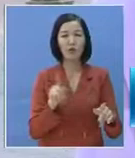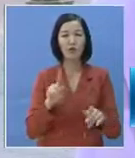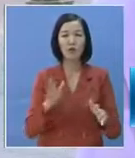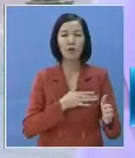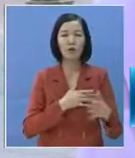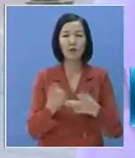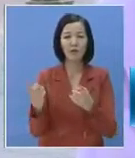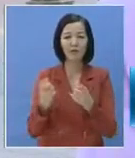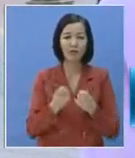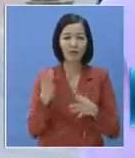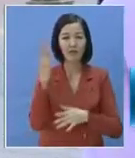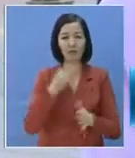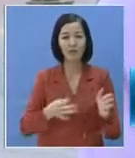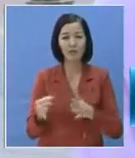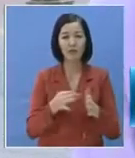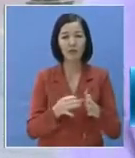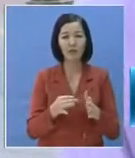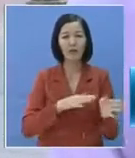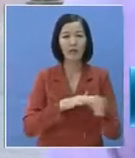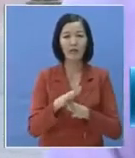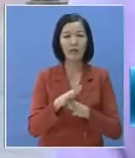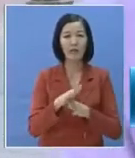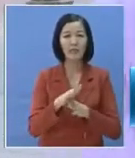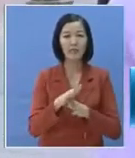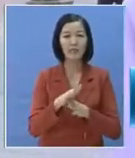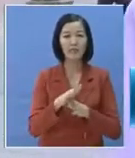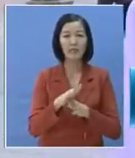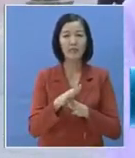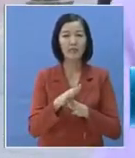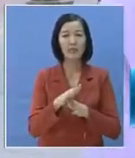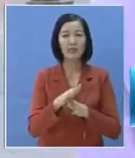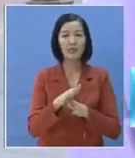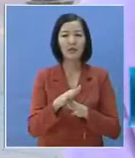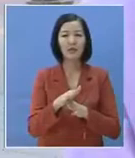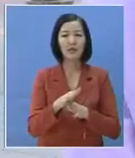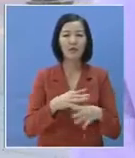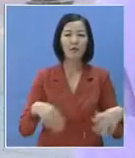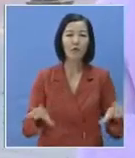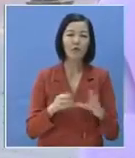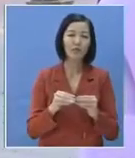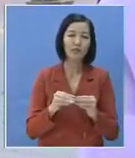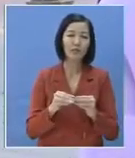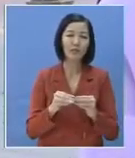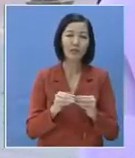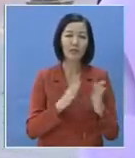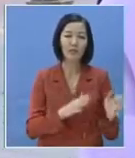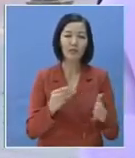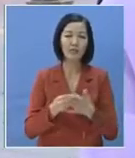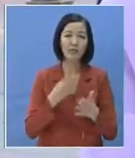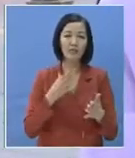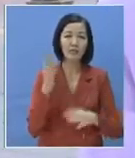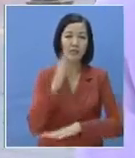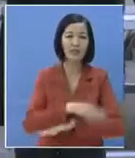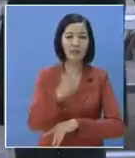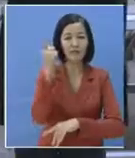вовлечь молодежь Алматинской области в реализацию антикоррупционной политики и культивировать в обществе общепринятые ценности – это